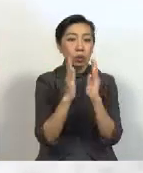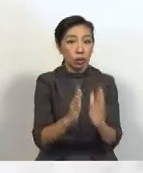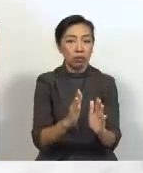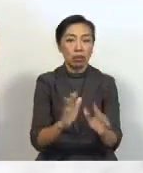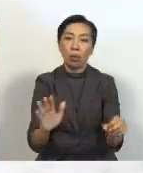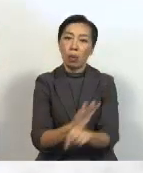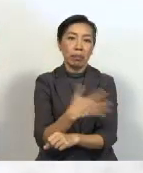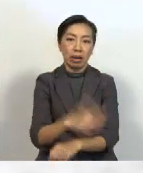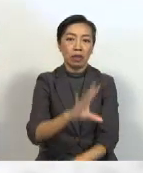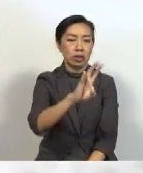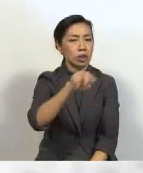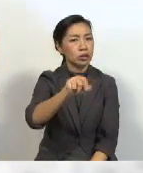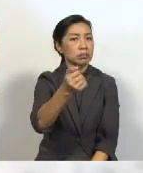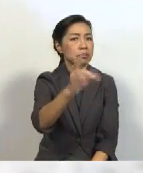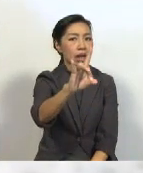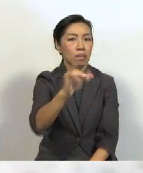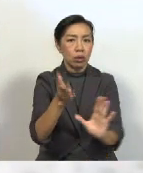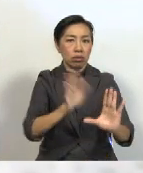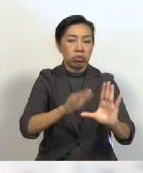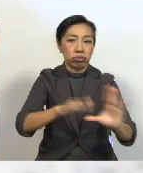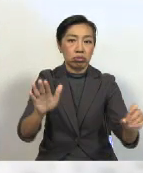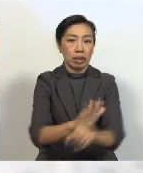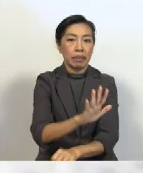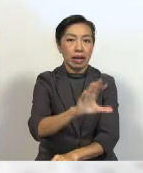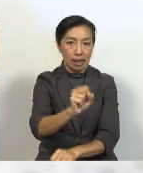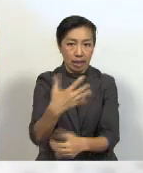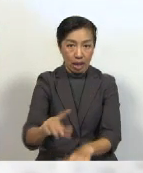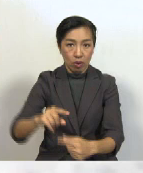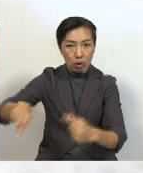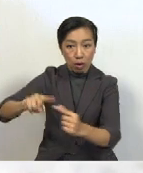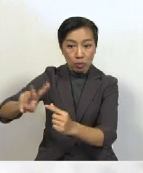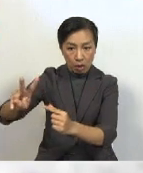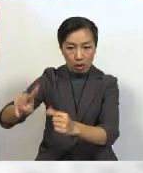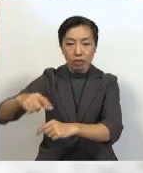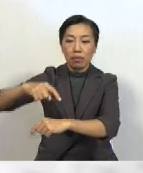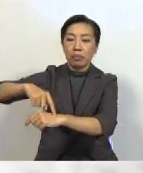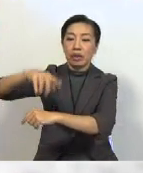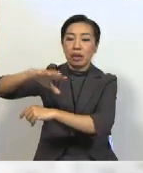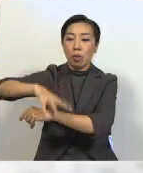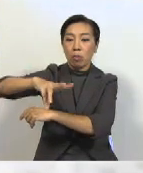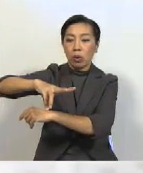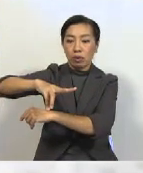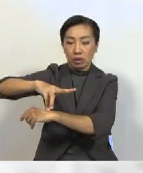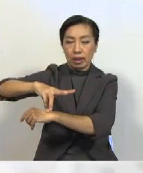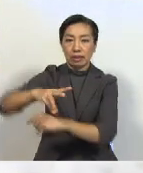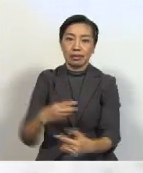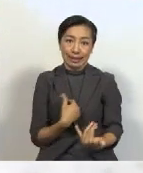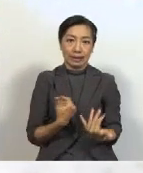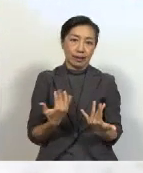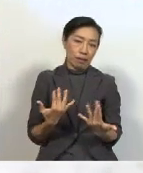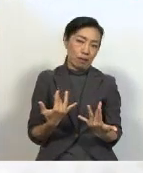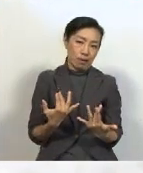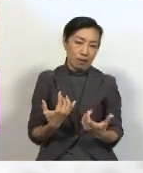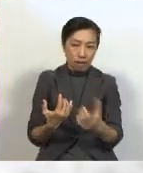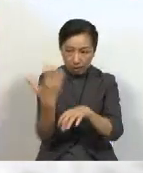า 7:18 นาทีส่วนรอบที่2เปิดให้ลงทะเบียนในเวลา 18:00 นค่ะต้องรอกันเลยนะค